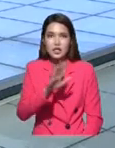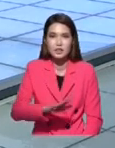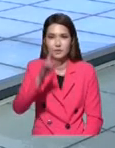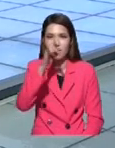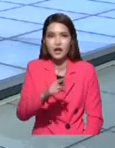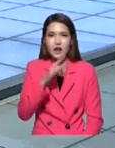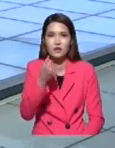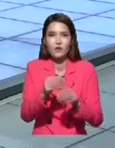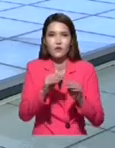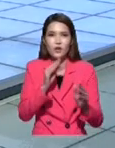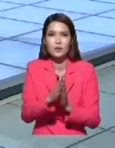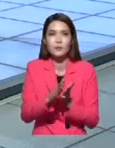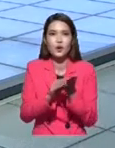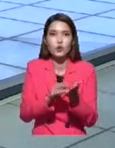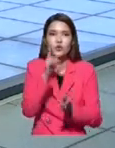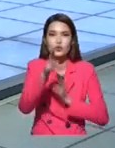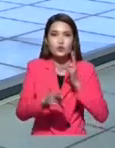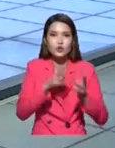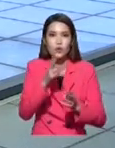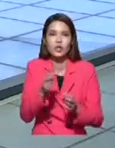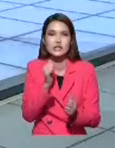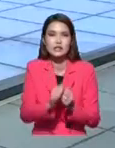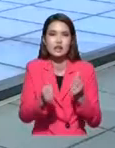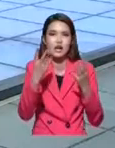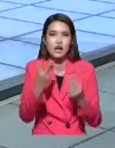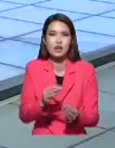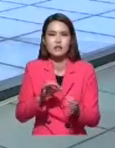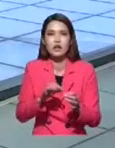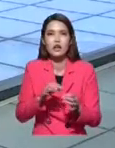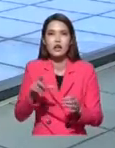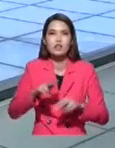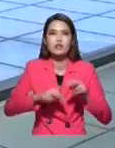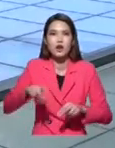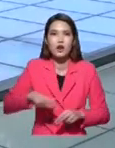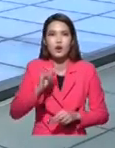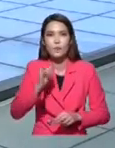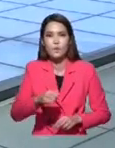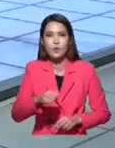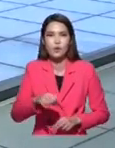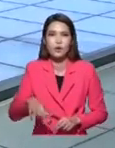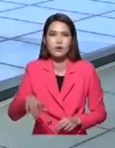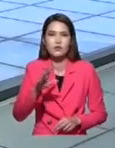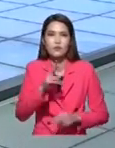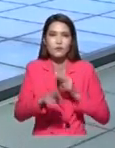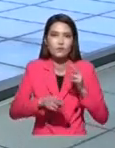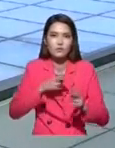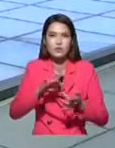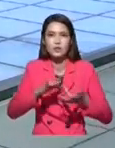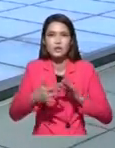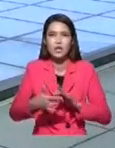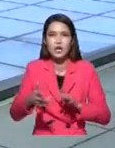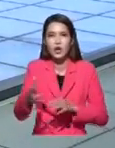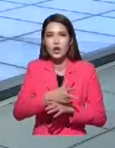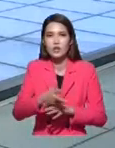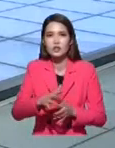Западно-казахстанские водители просят о помощи. Жалуются, что чуть ли не ежедневно застревают на недостроенных или плохо отремонтированных дорогах. Соцсети заполонили